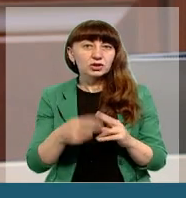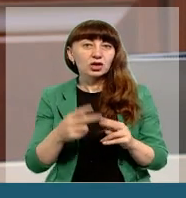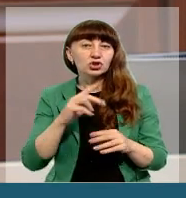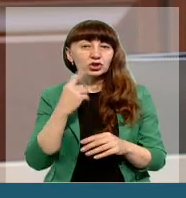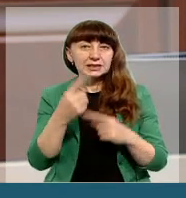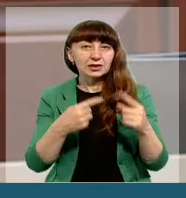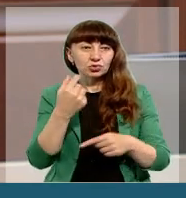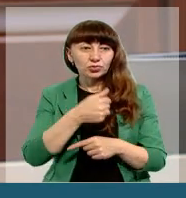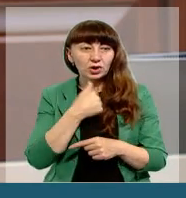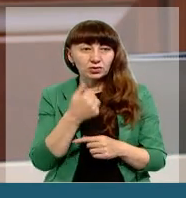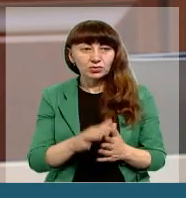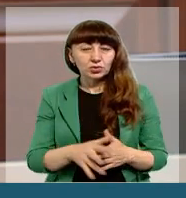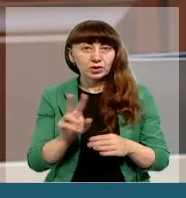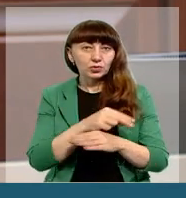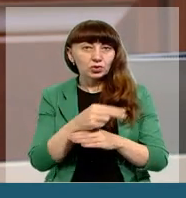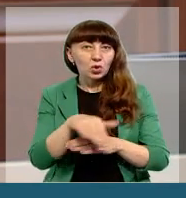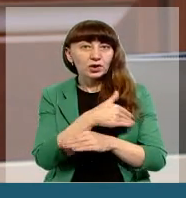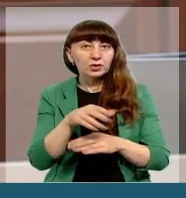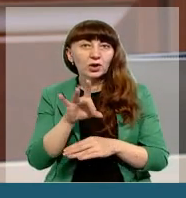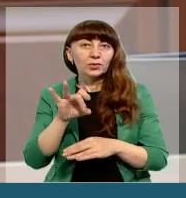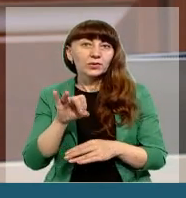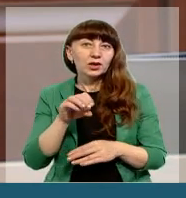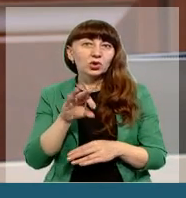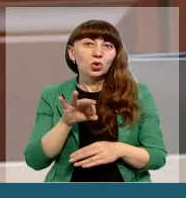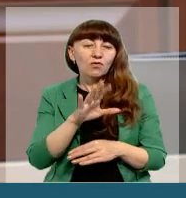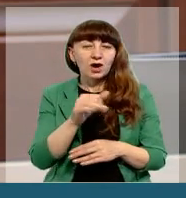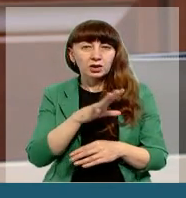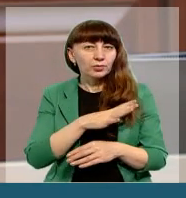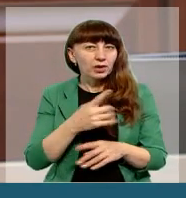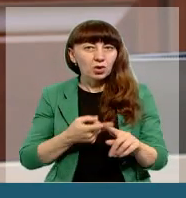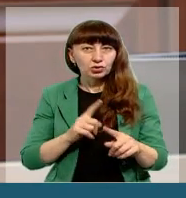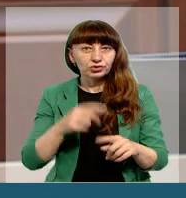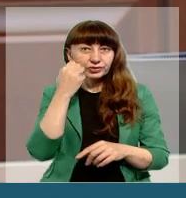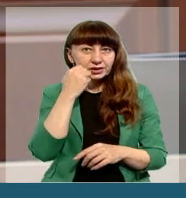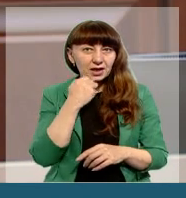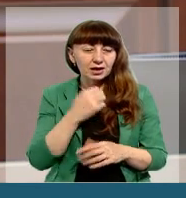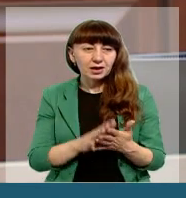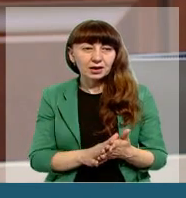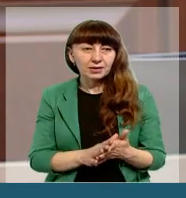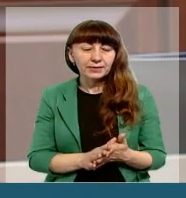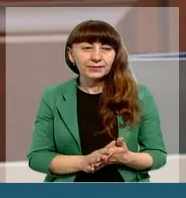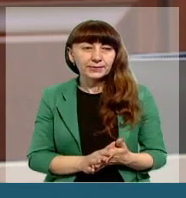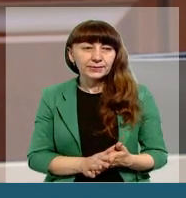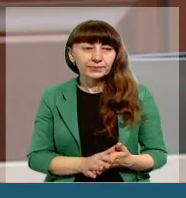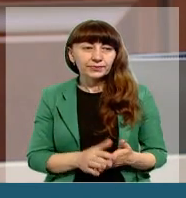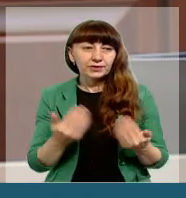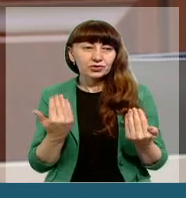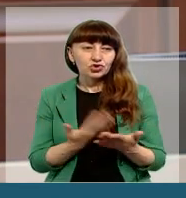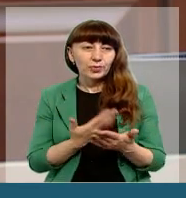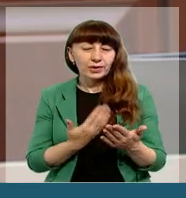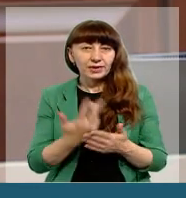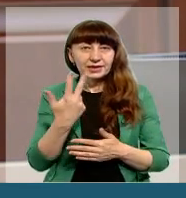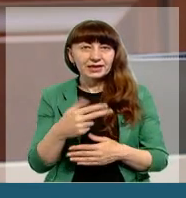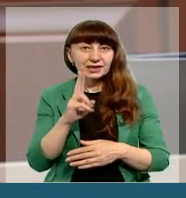Также ведется ремонт улицы Баймагамбетова, она была одна из самых изношенных, порядка сейчас